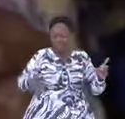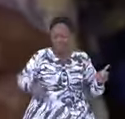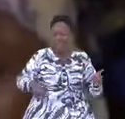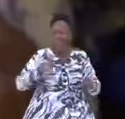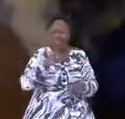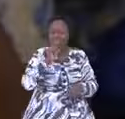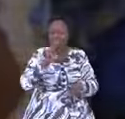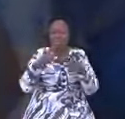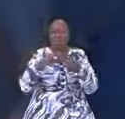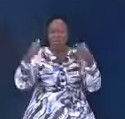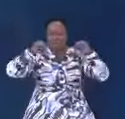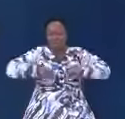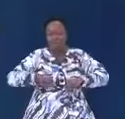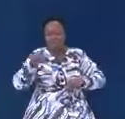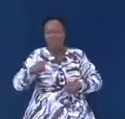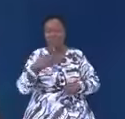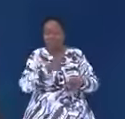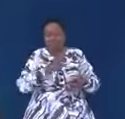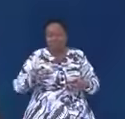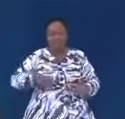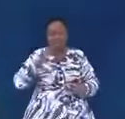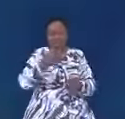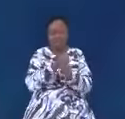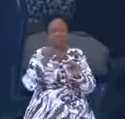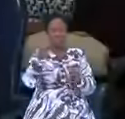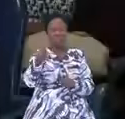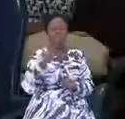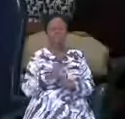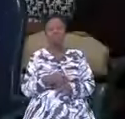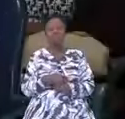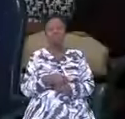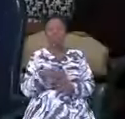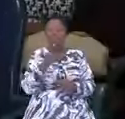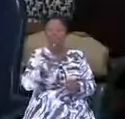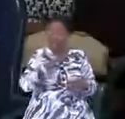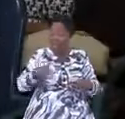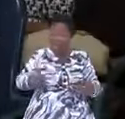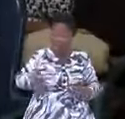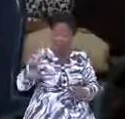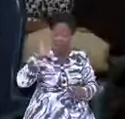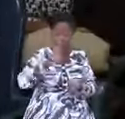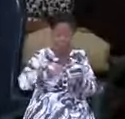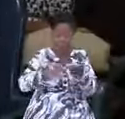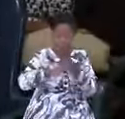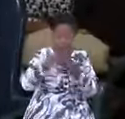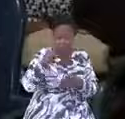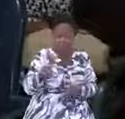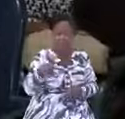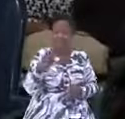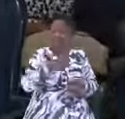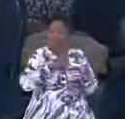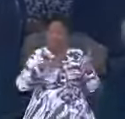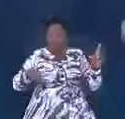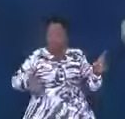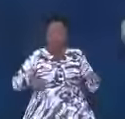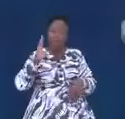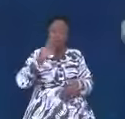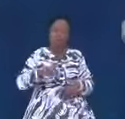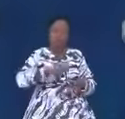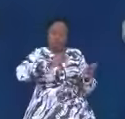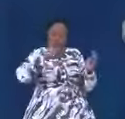le seigneur va te sauver il va te pardonner le seigneur va changer d'avis